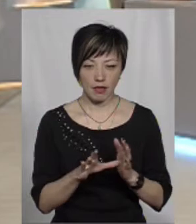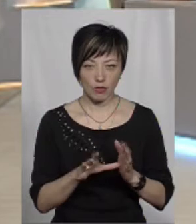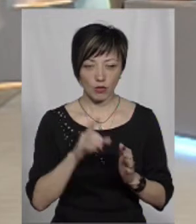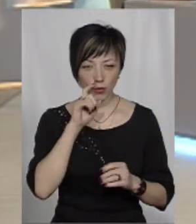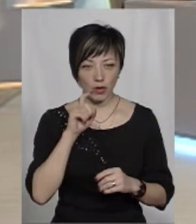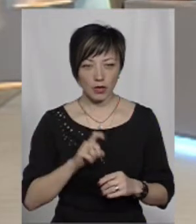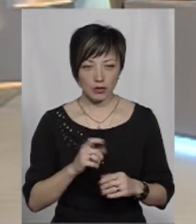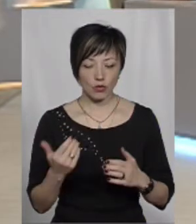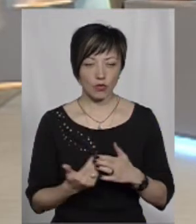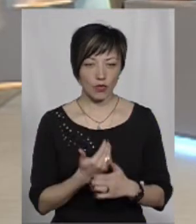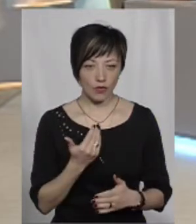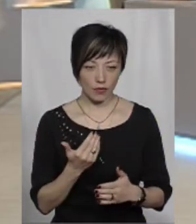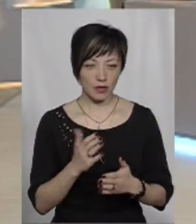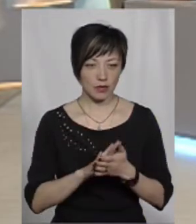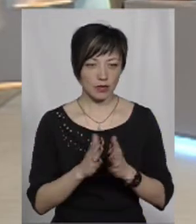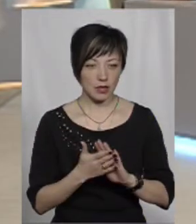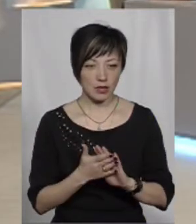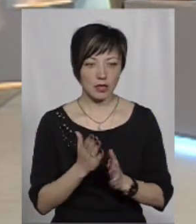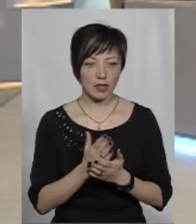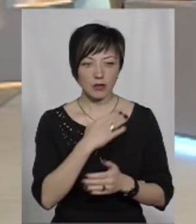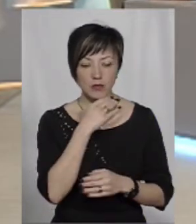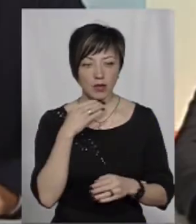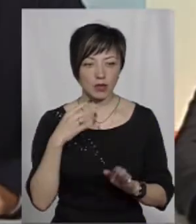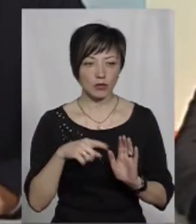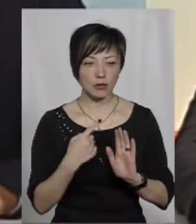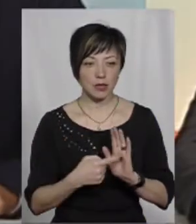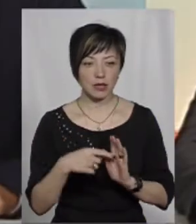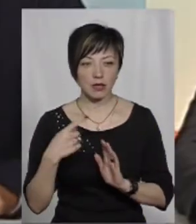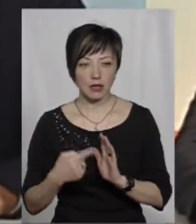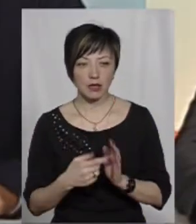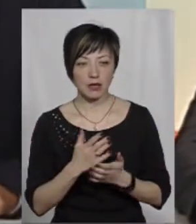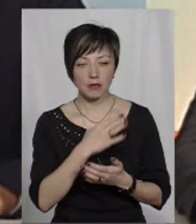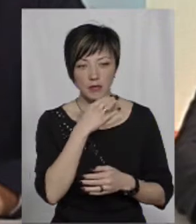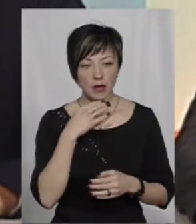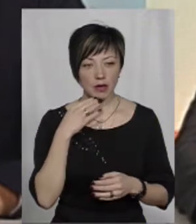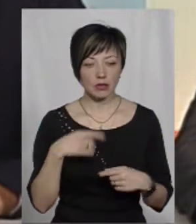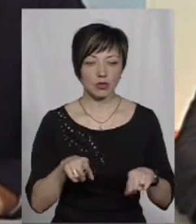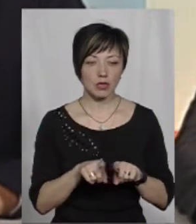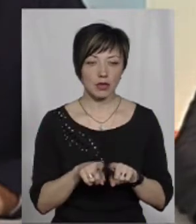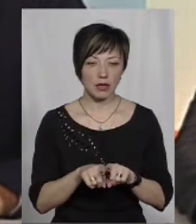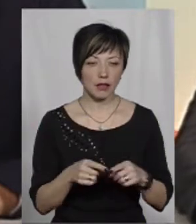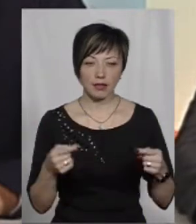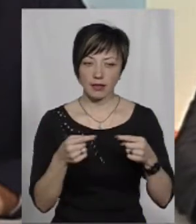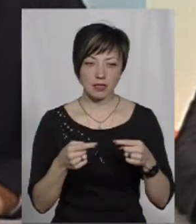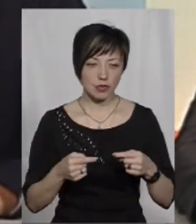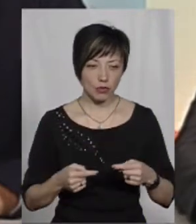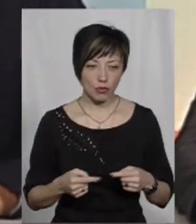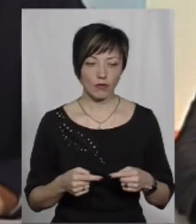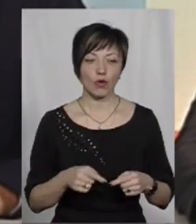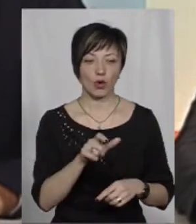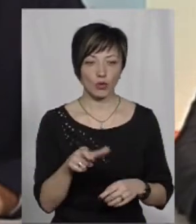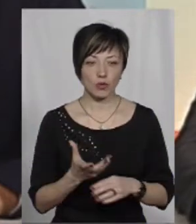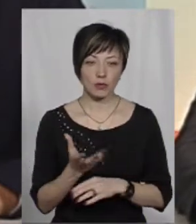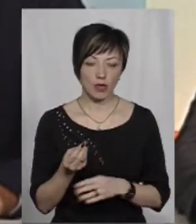енергетики України на нові рейки, є дуже багато питань, є дуже багато таких нестиковок, в тому числі, що